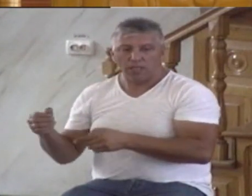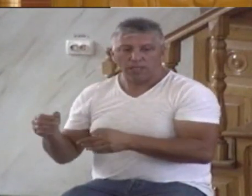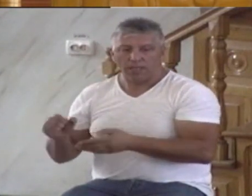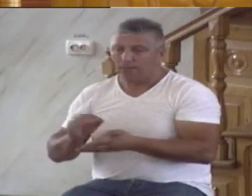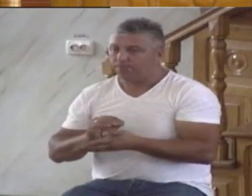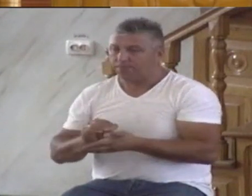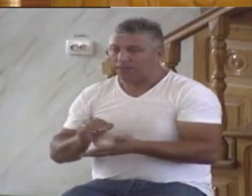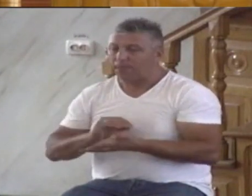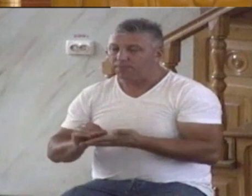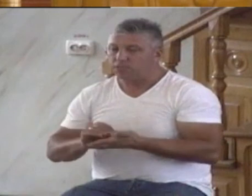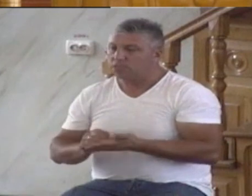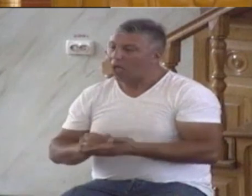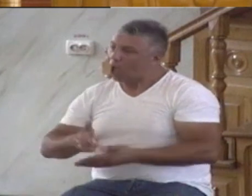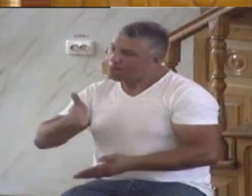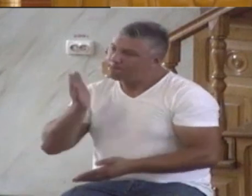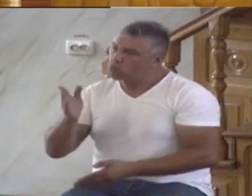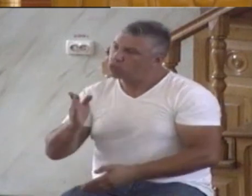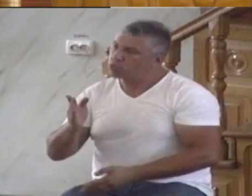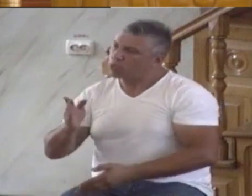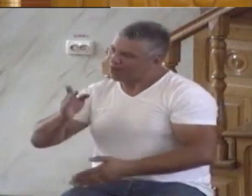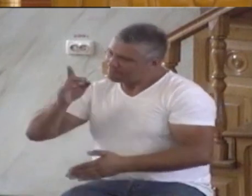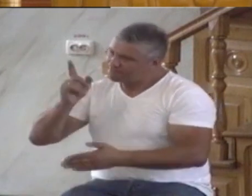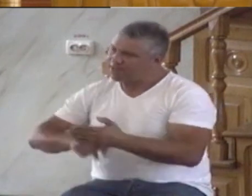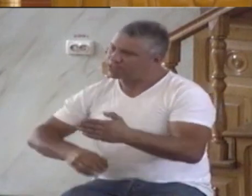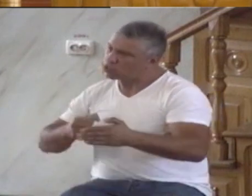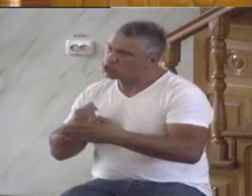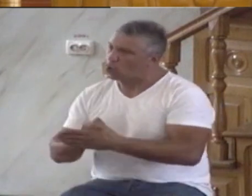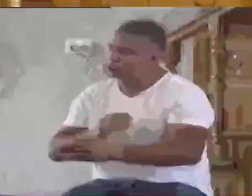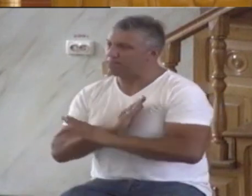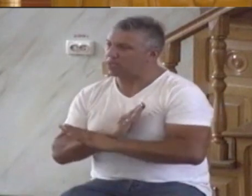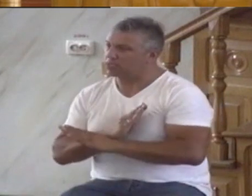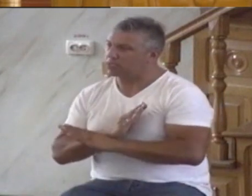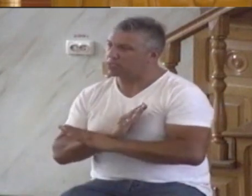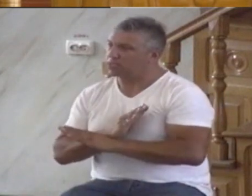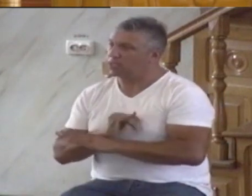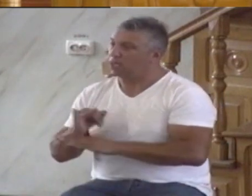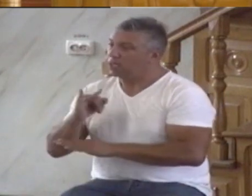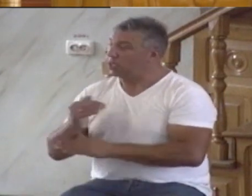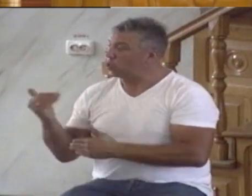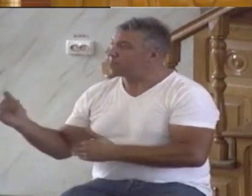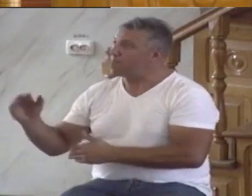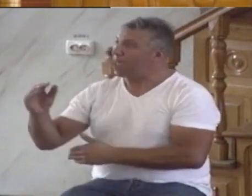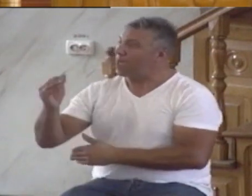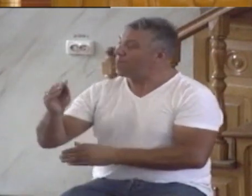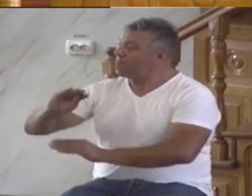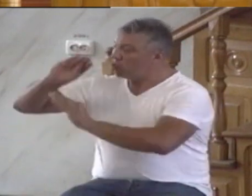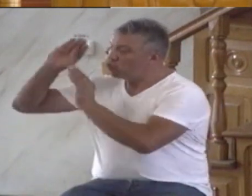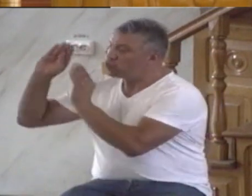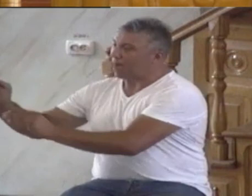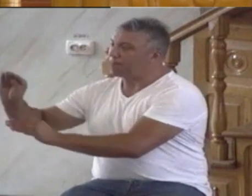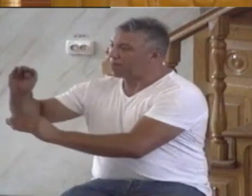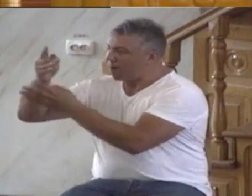смерти, и дам тебе венец жизни».